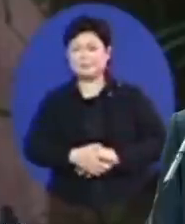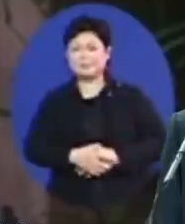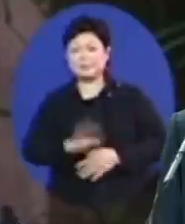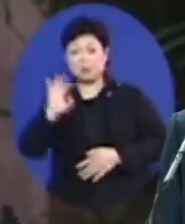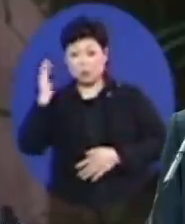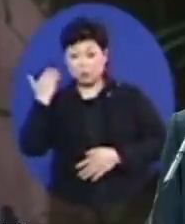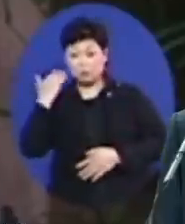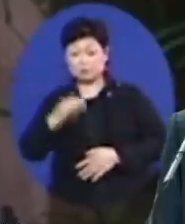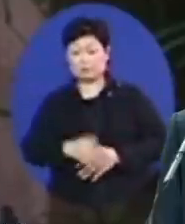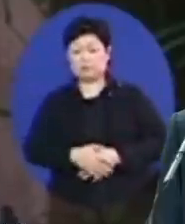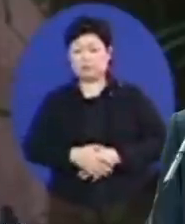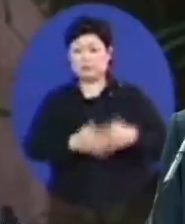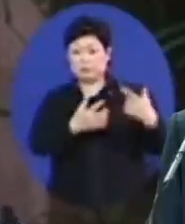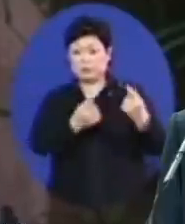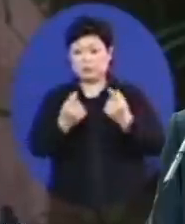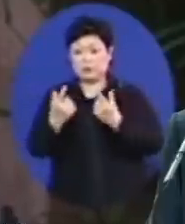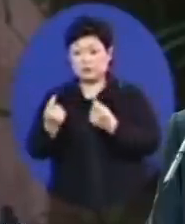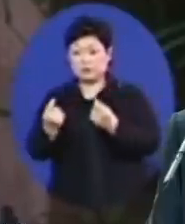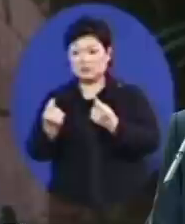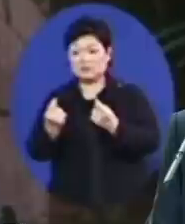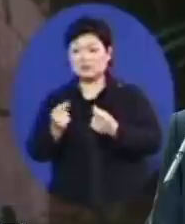요사에 이렇게